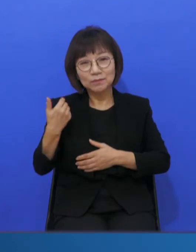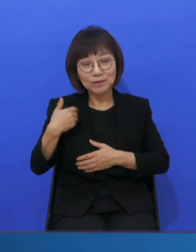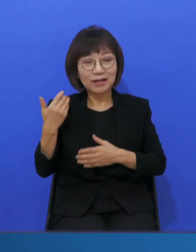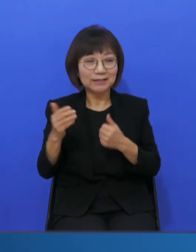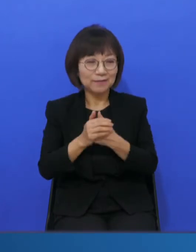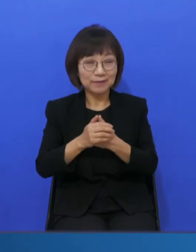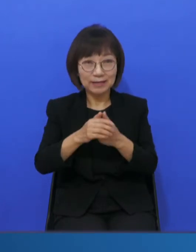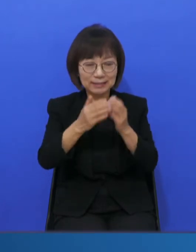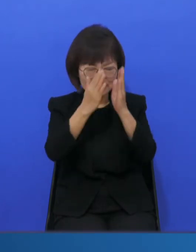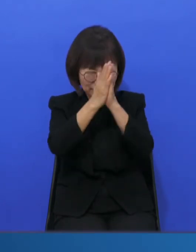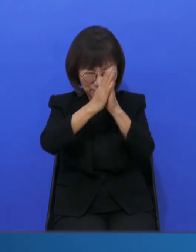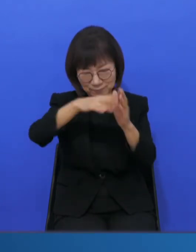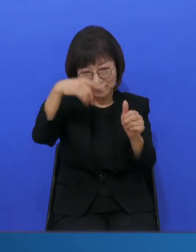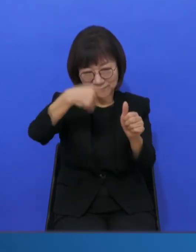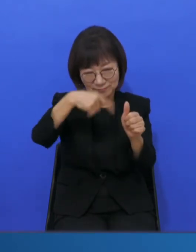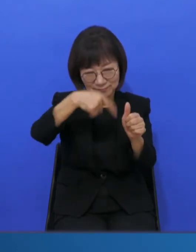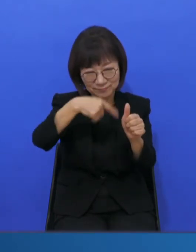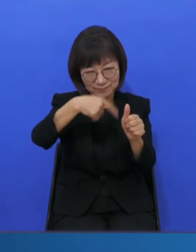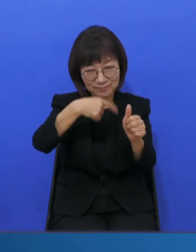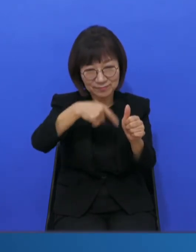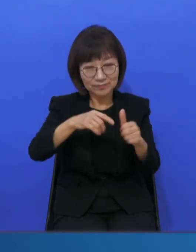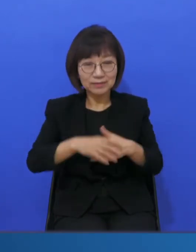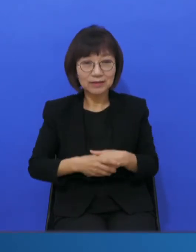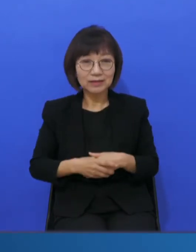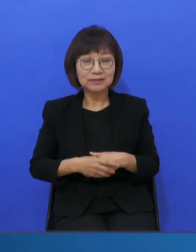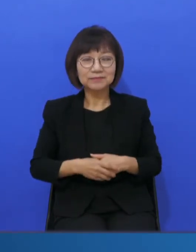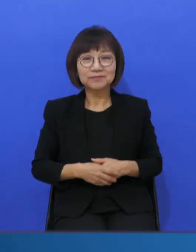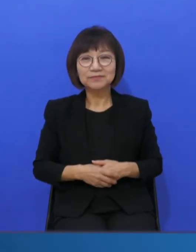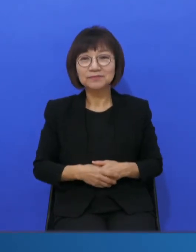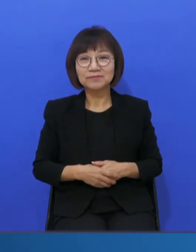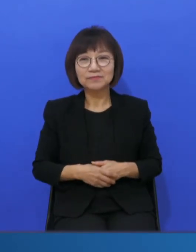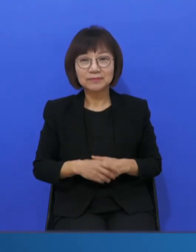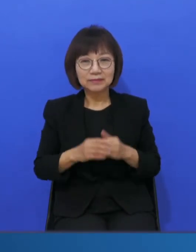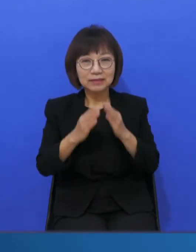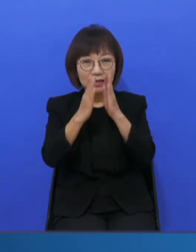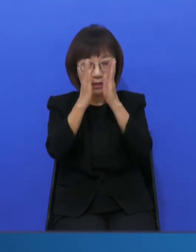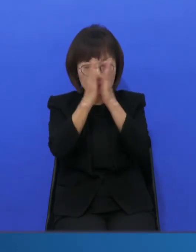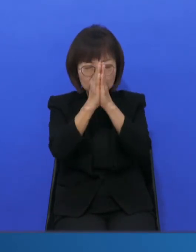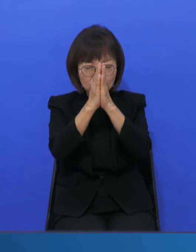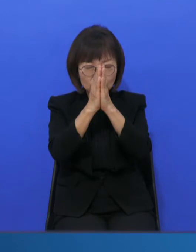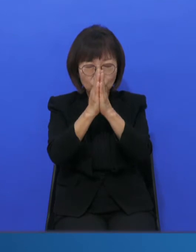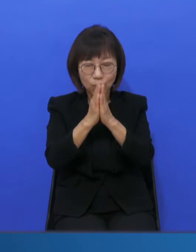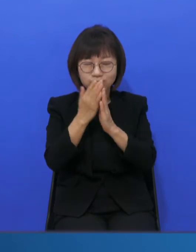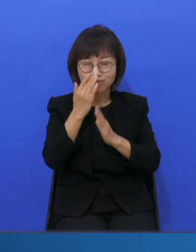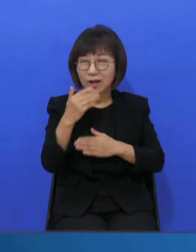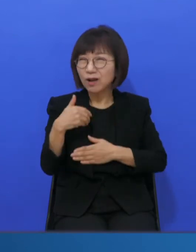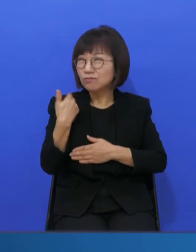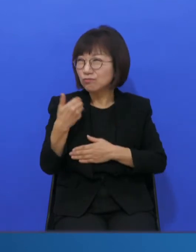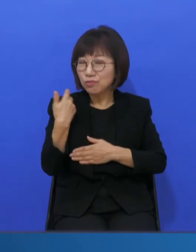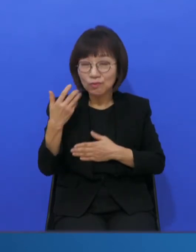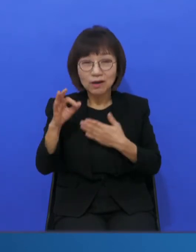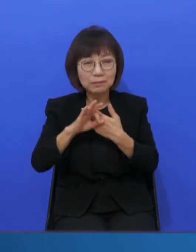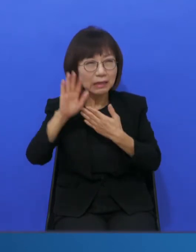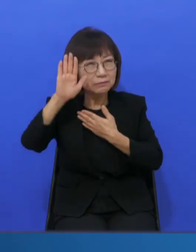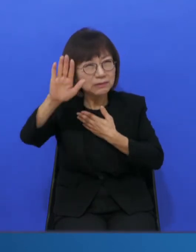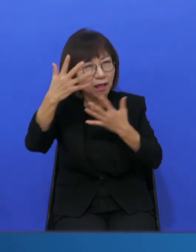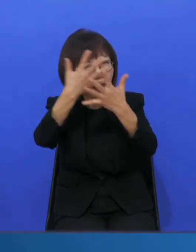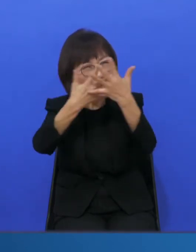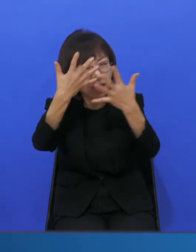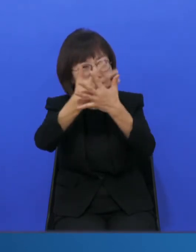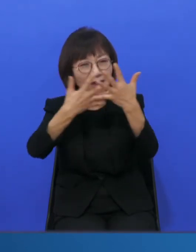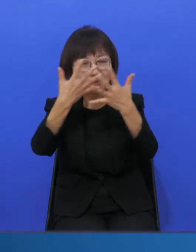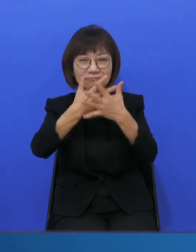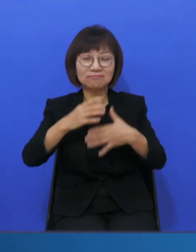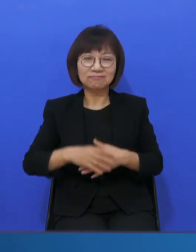돼요. have to teach them what prayer is. 기도 제대로 모르니까 뭘 모릅니까? 미래 전혀 잘 몰라요. And because they don't know what prayer is, they don't know